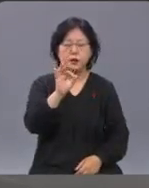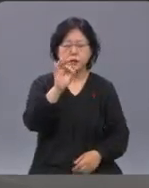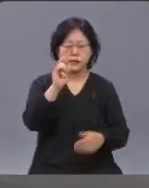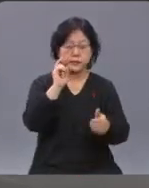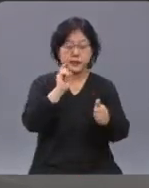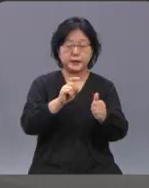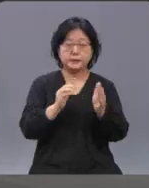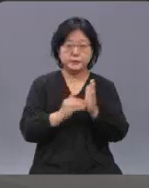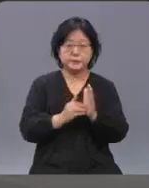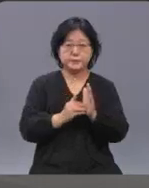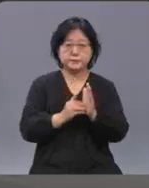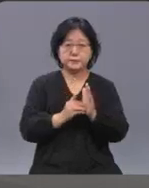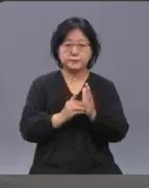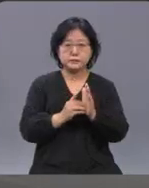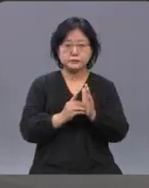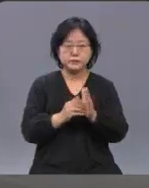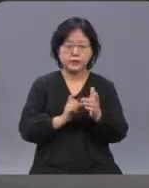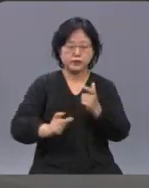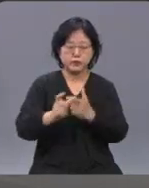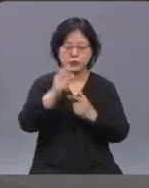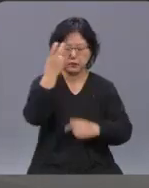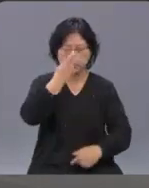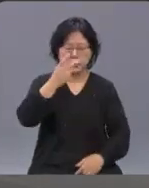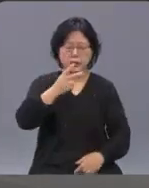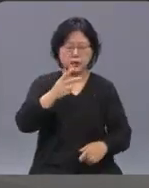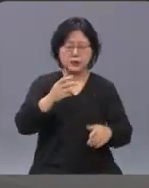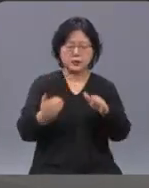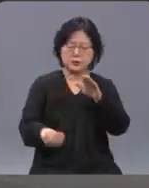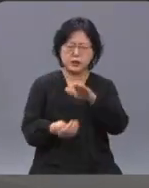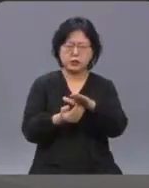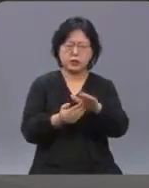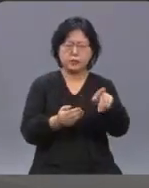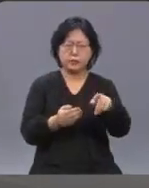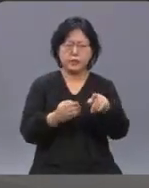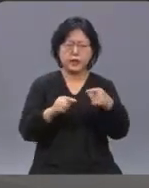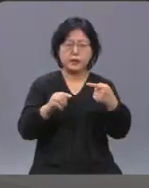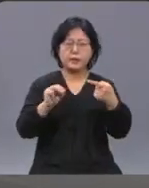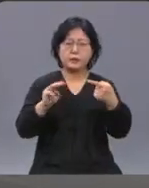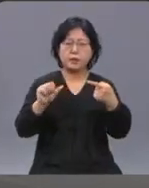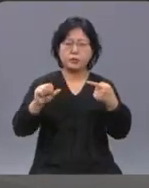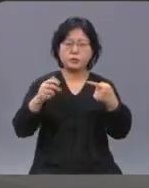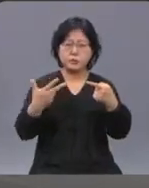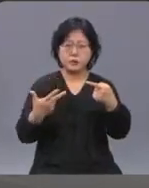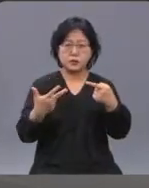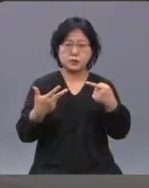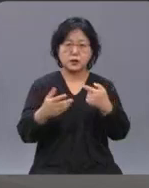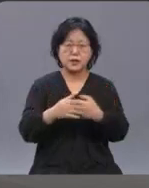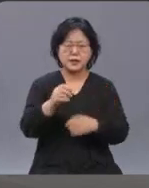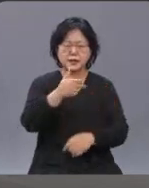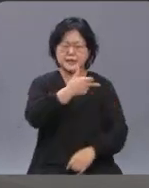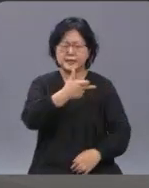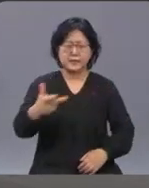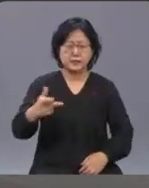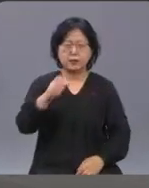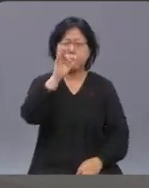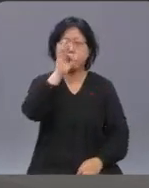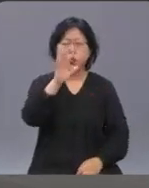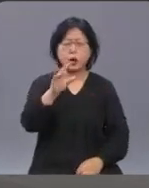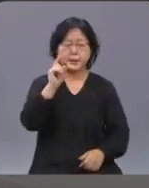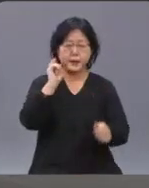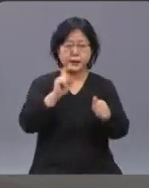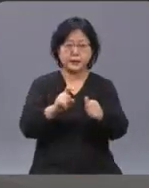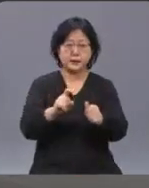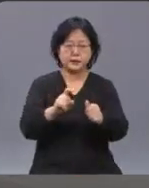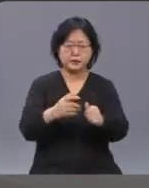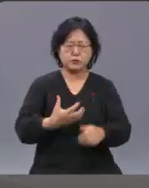구멍이 발견됐습니다 추가 검사에서는 무려 최대 1m 57cm에 이르는 초대형 공급도